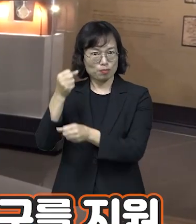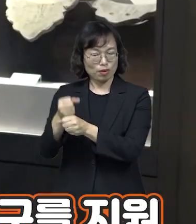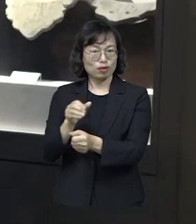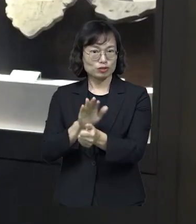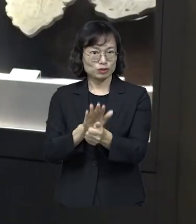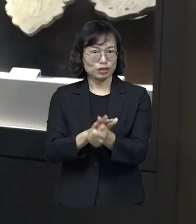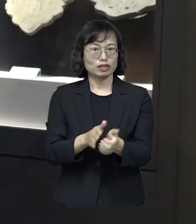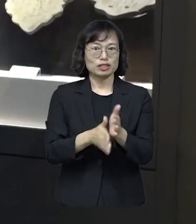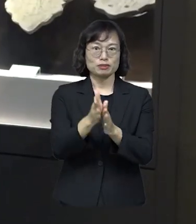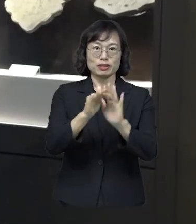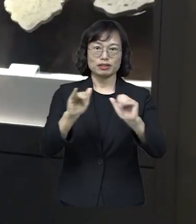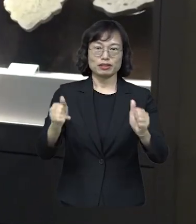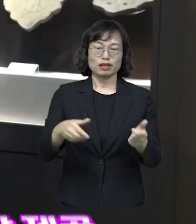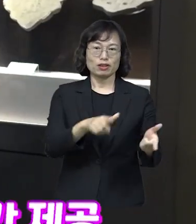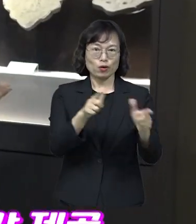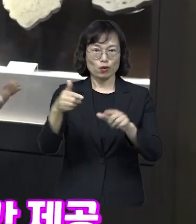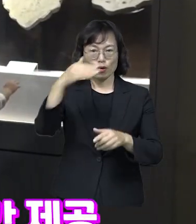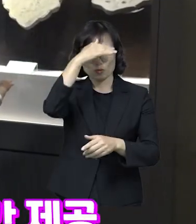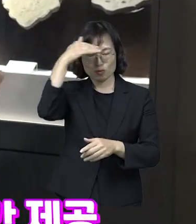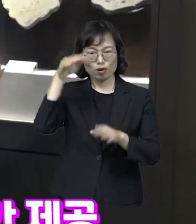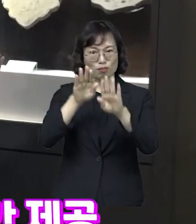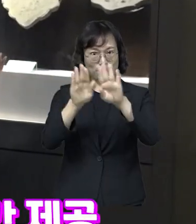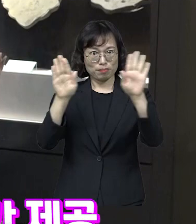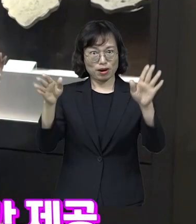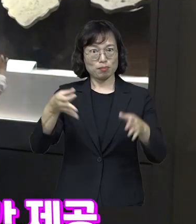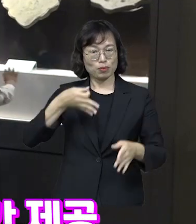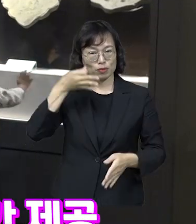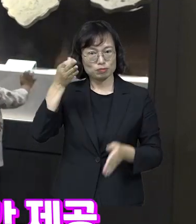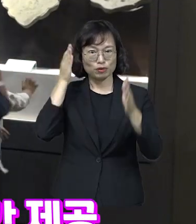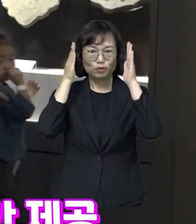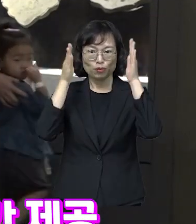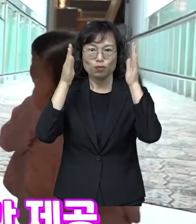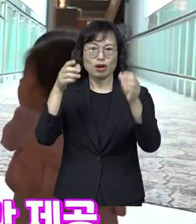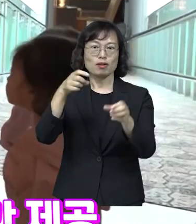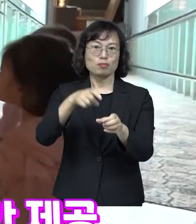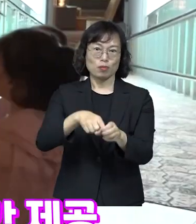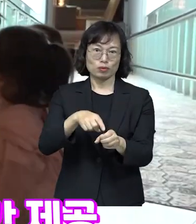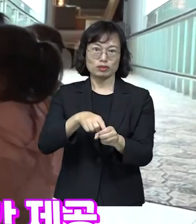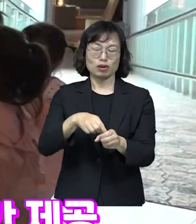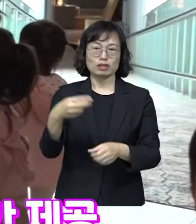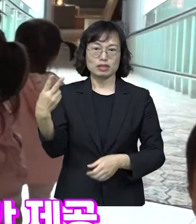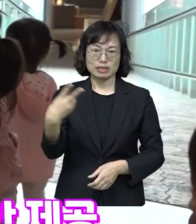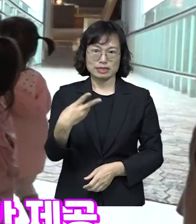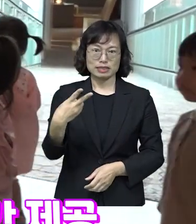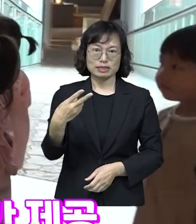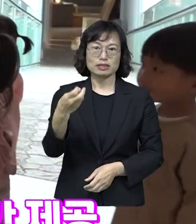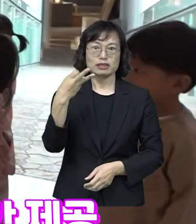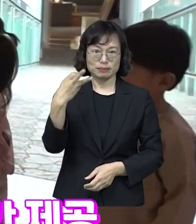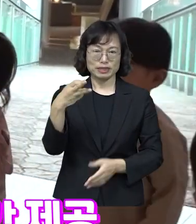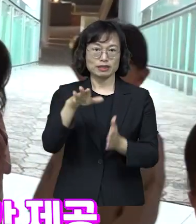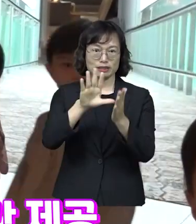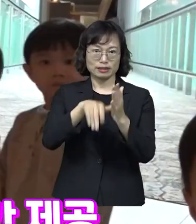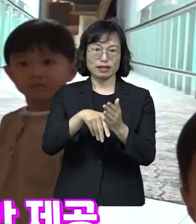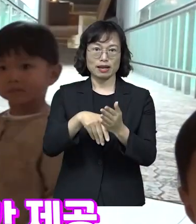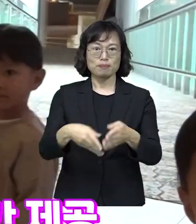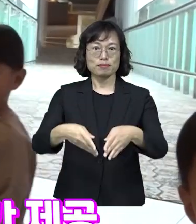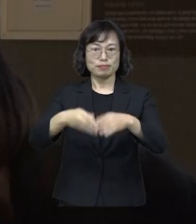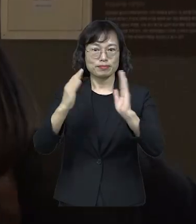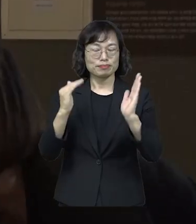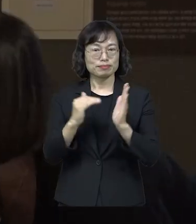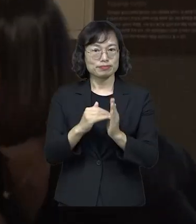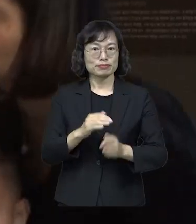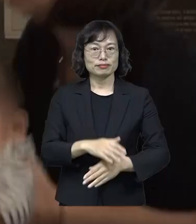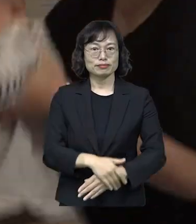정보화 사회에서 시민들에게 다양한 문화 콘텐츠 전시와 더불어 학습 공간을 제공하기 위해